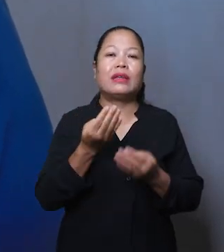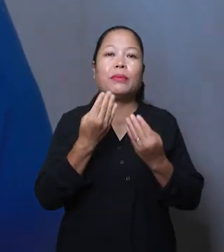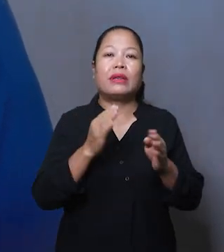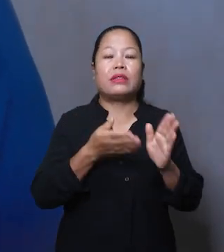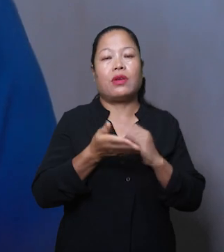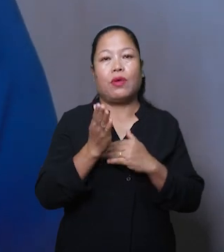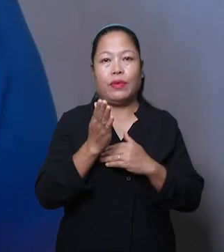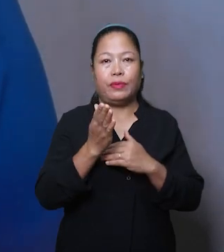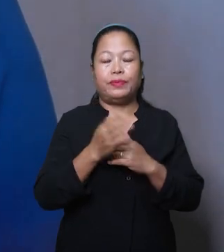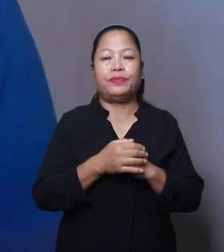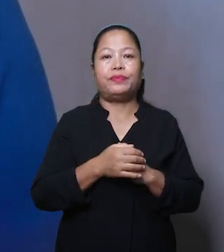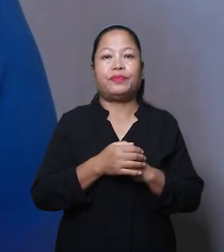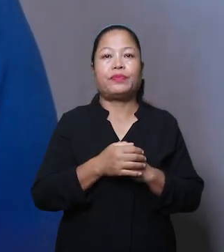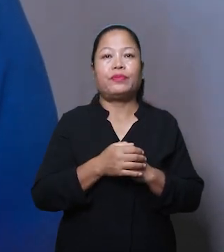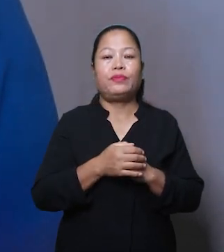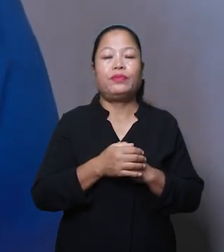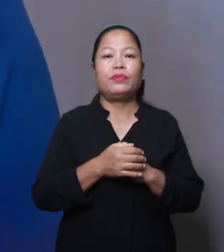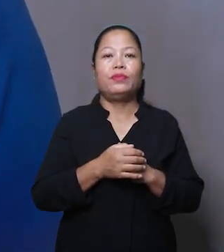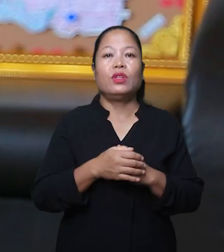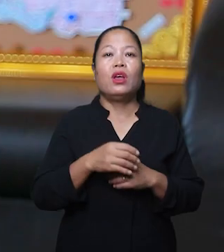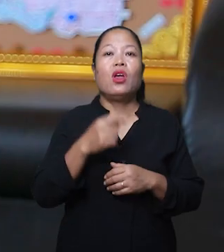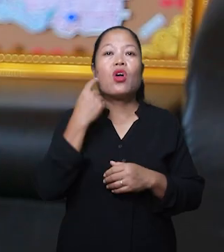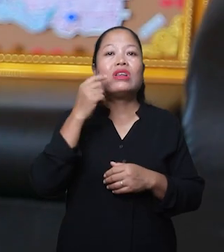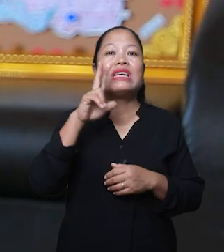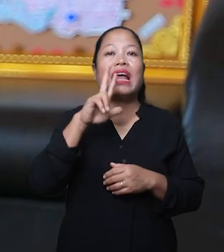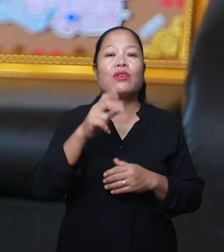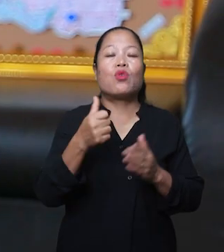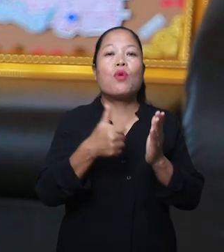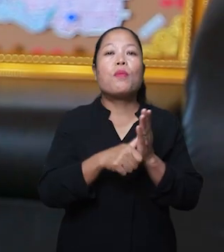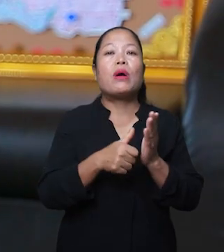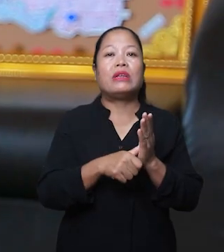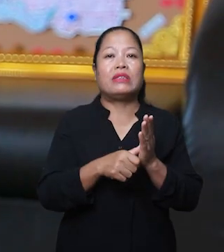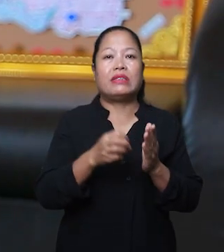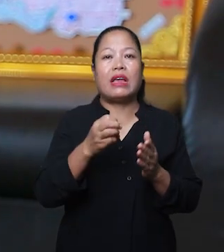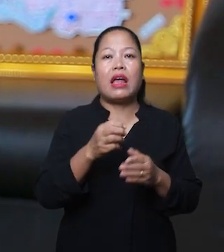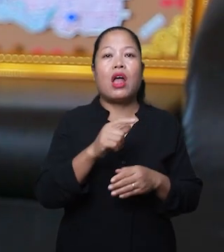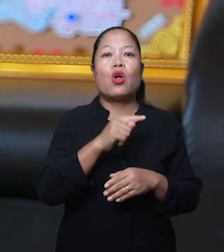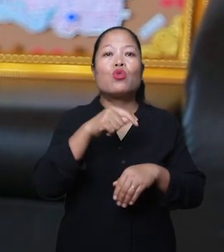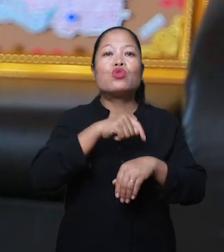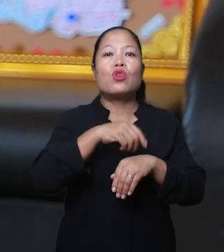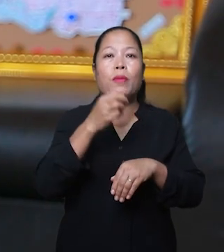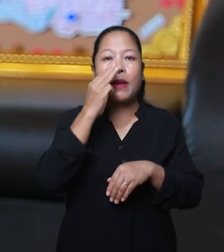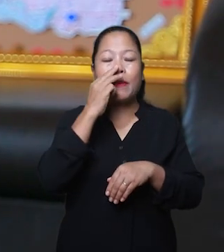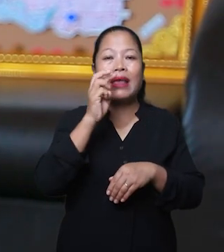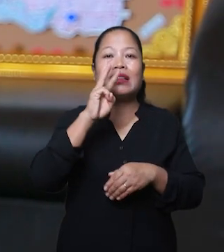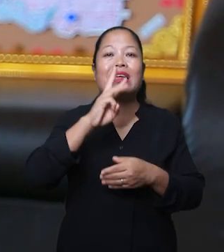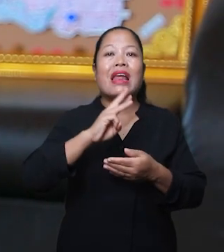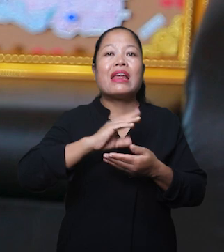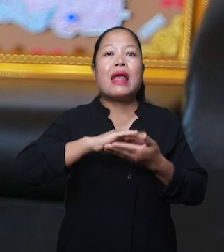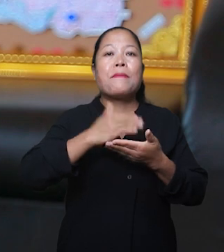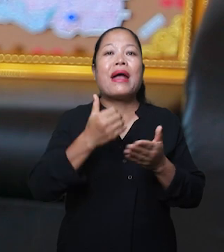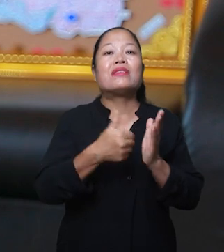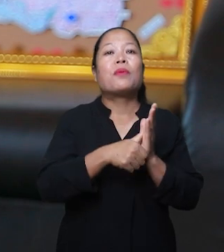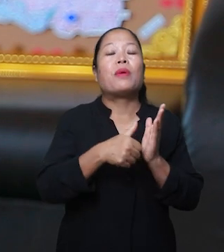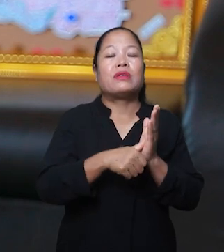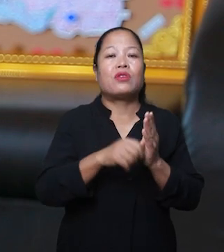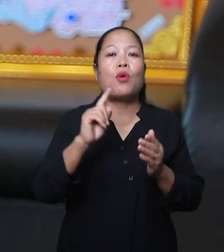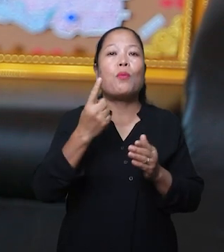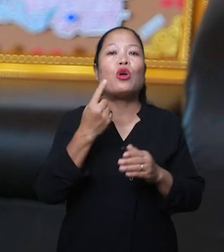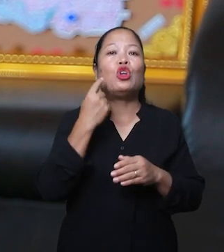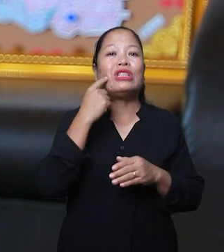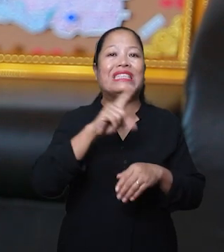दिन प्रतिदिन बिग्रिँदै गयो। कक्षा 8 परीक्षाको बेलामा त्रैमासिक परीक्षामा ऊ